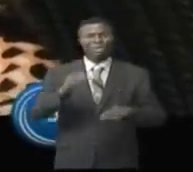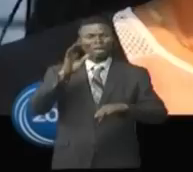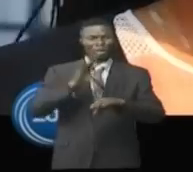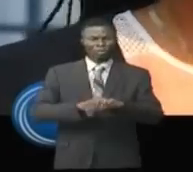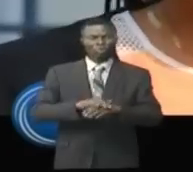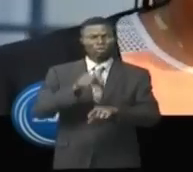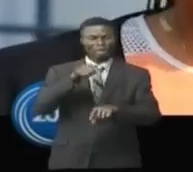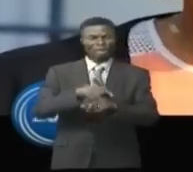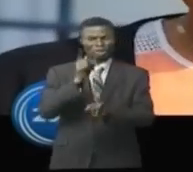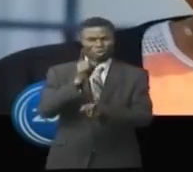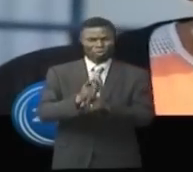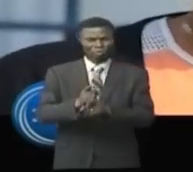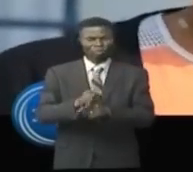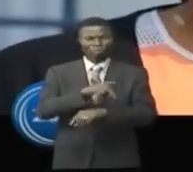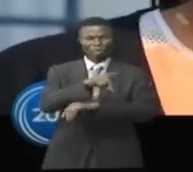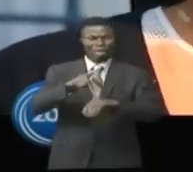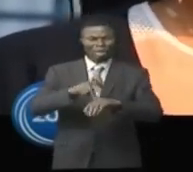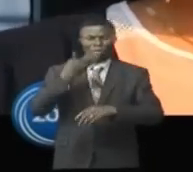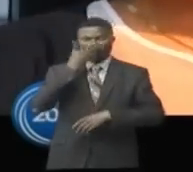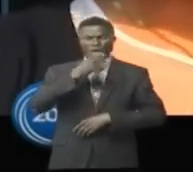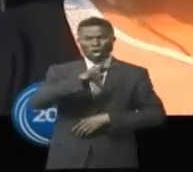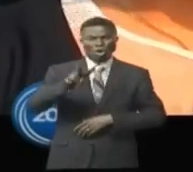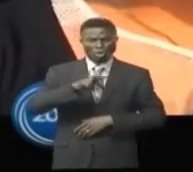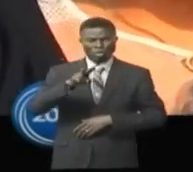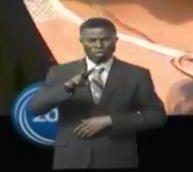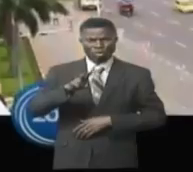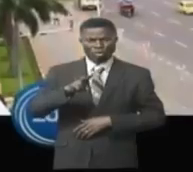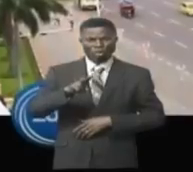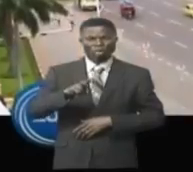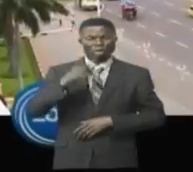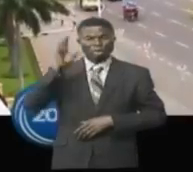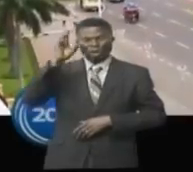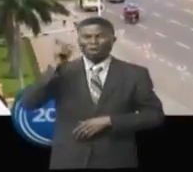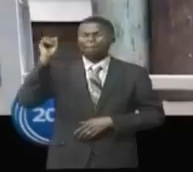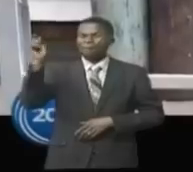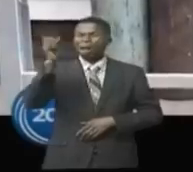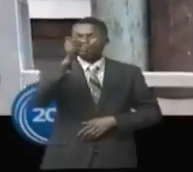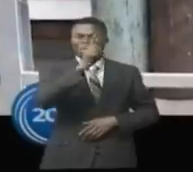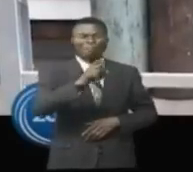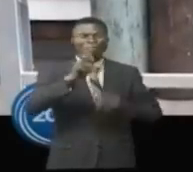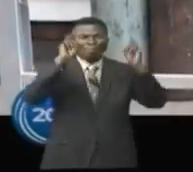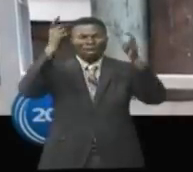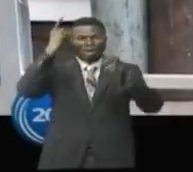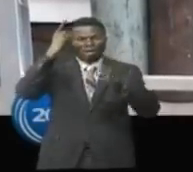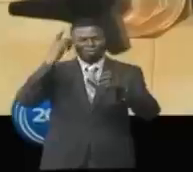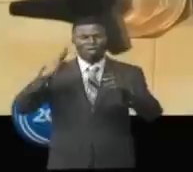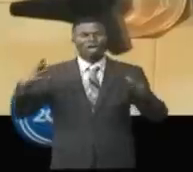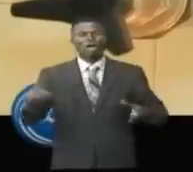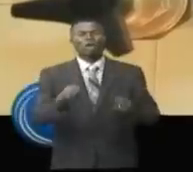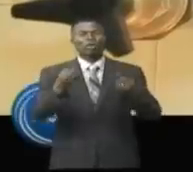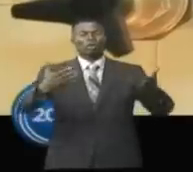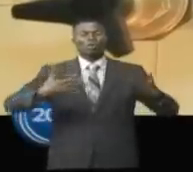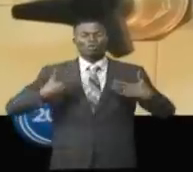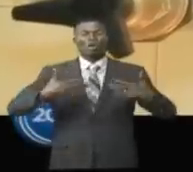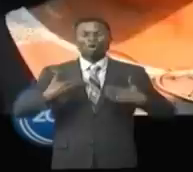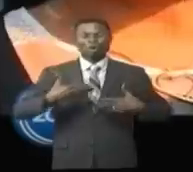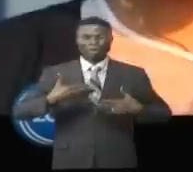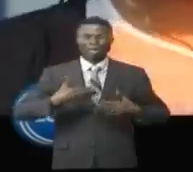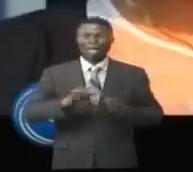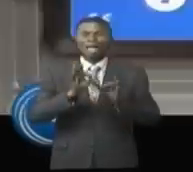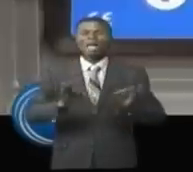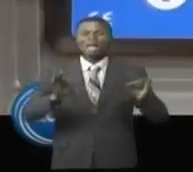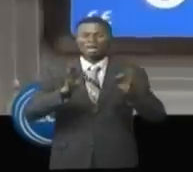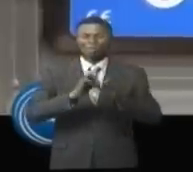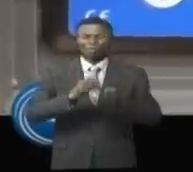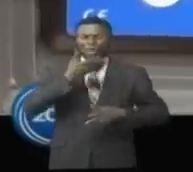moment. Pendant la période de Covid, nous avons eu à parcourir la ville pour trouver l'oxygène. C'est vraiment un outil qui va nous